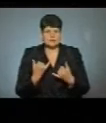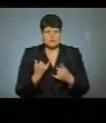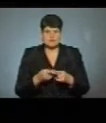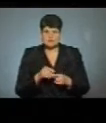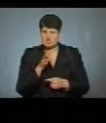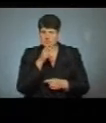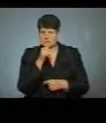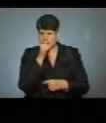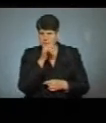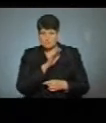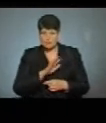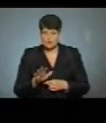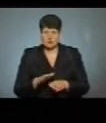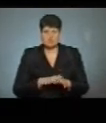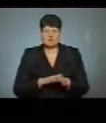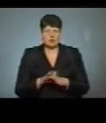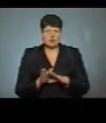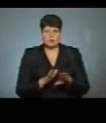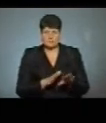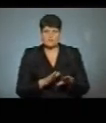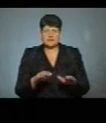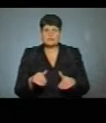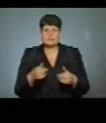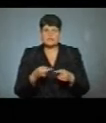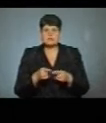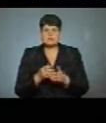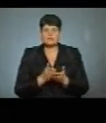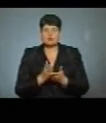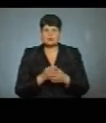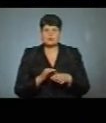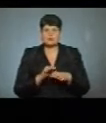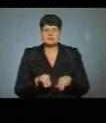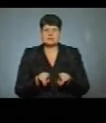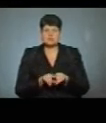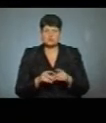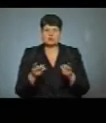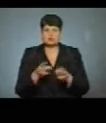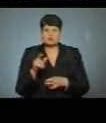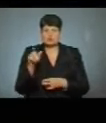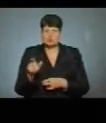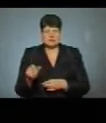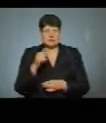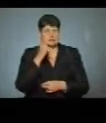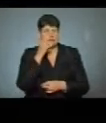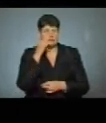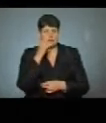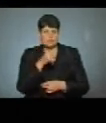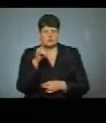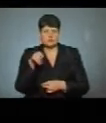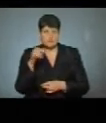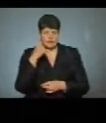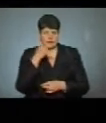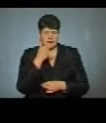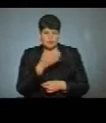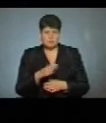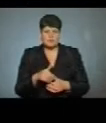ми не можемо їх виконувати. Надання даної послуги відбувається так, що потребуюча людина телефонує за номерами телефонів,